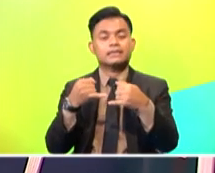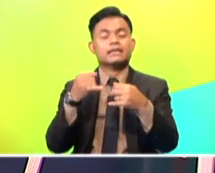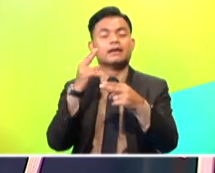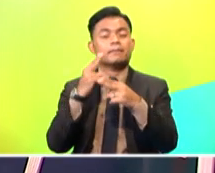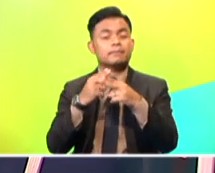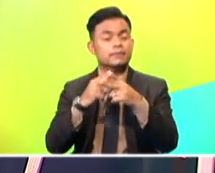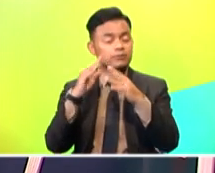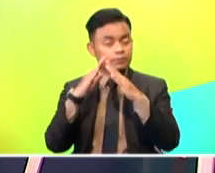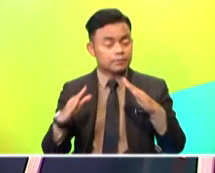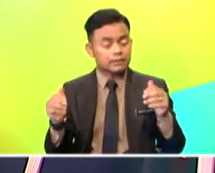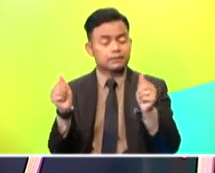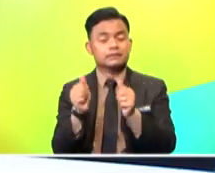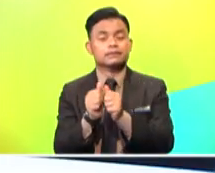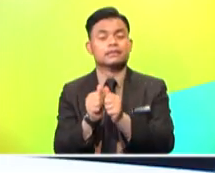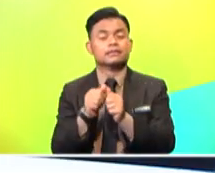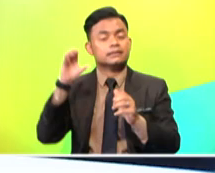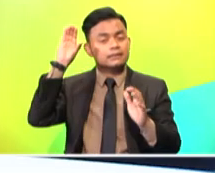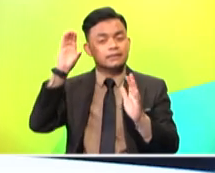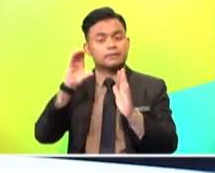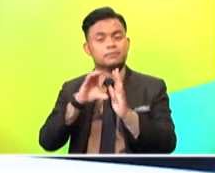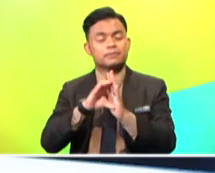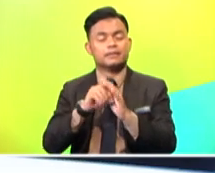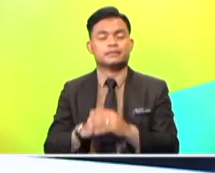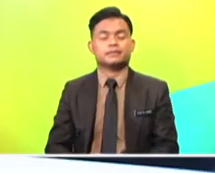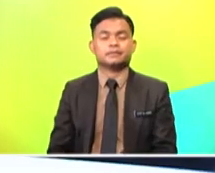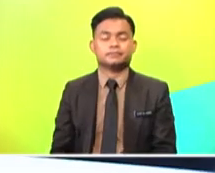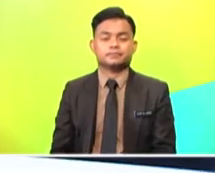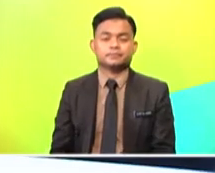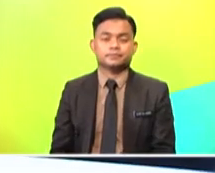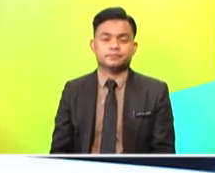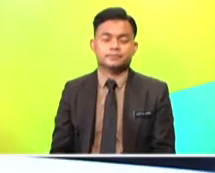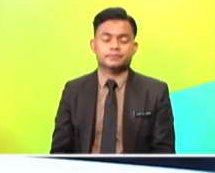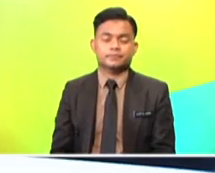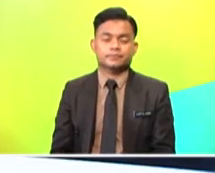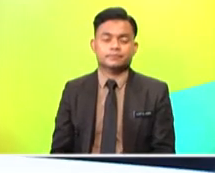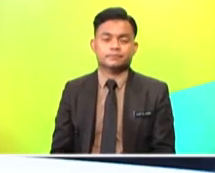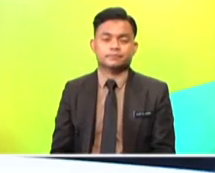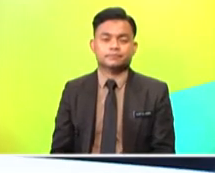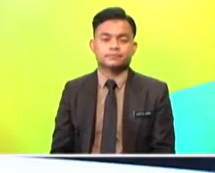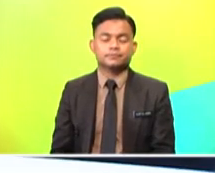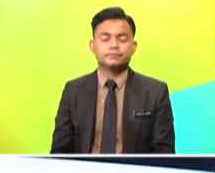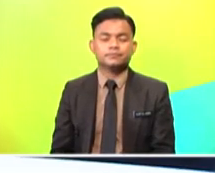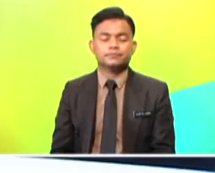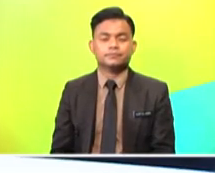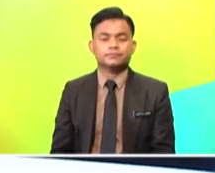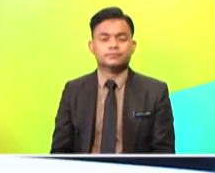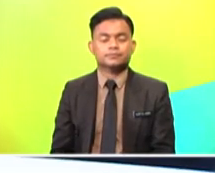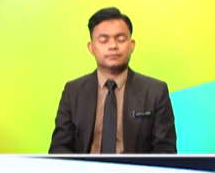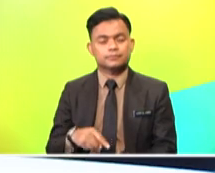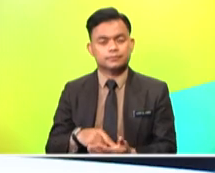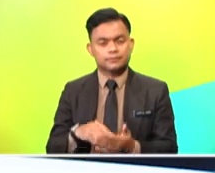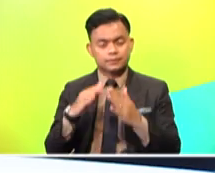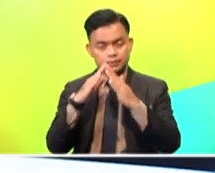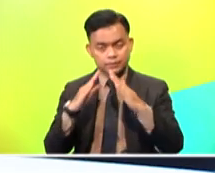gambar. Okey, rumah pertama Irfan. Irfan rasa ini rumah apa Irfan? Ini rumah kampung lah